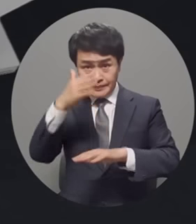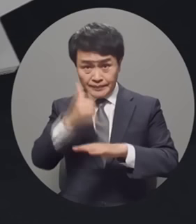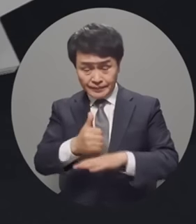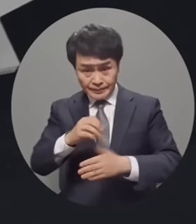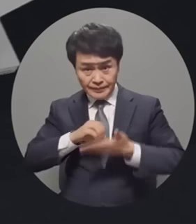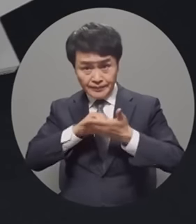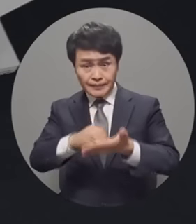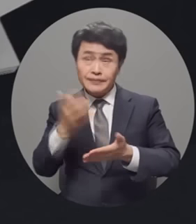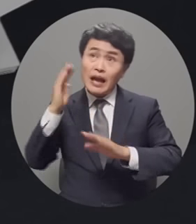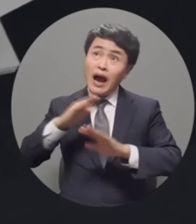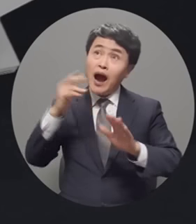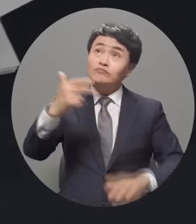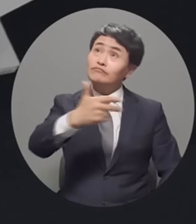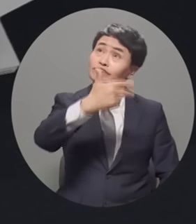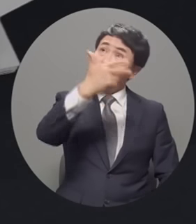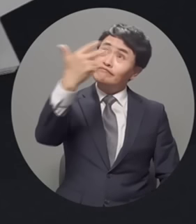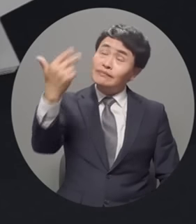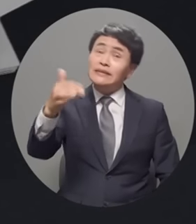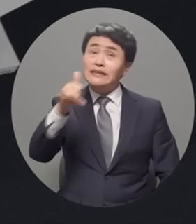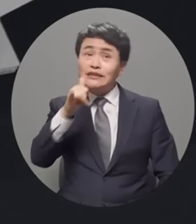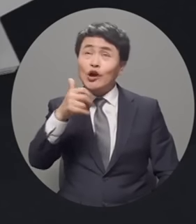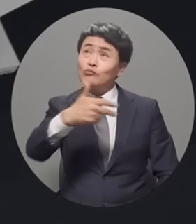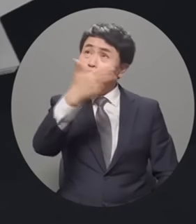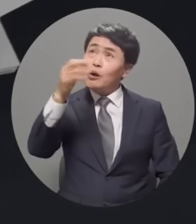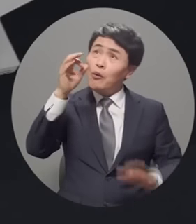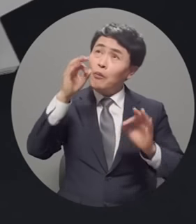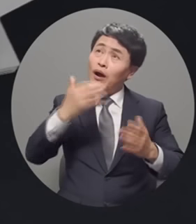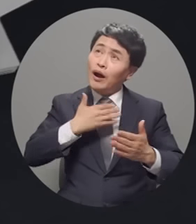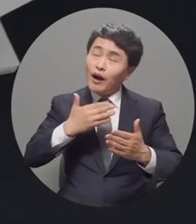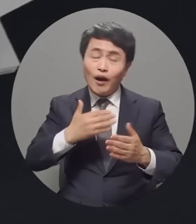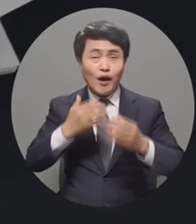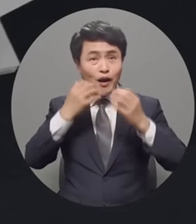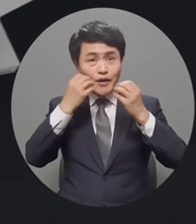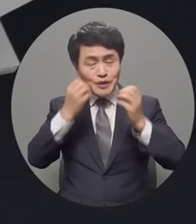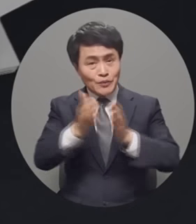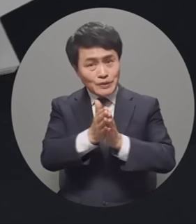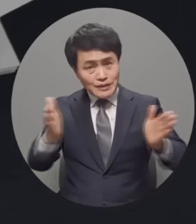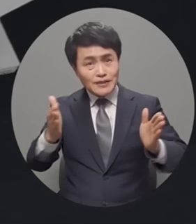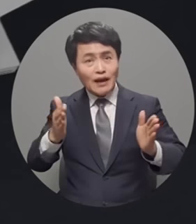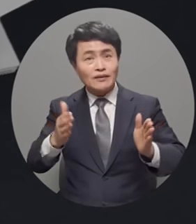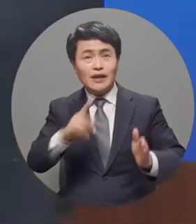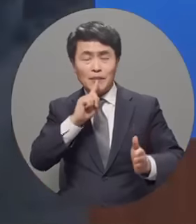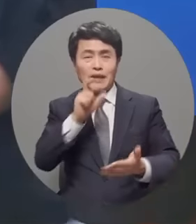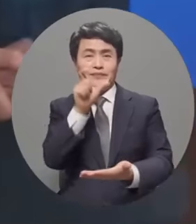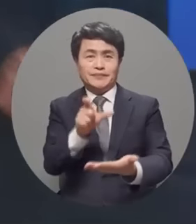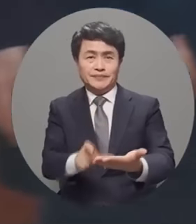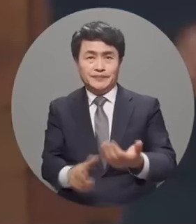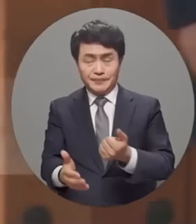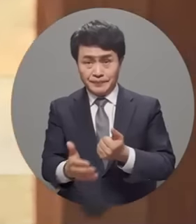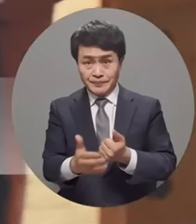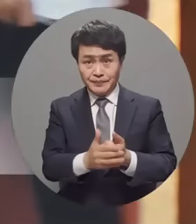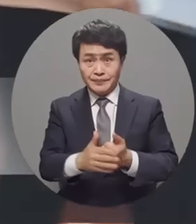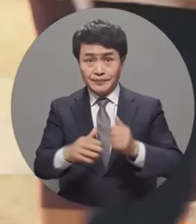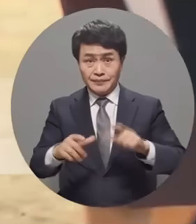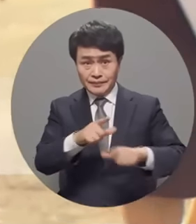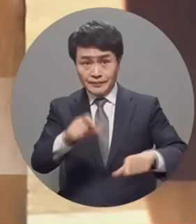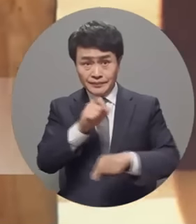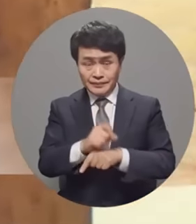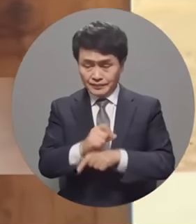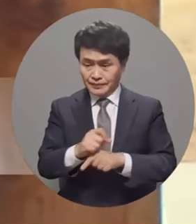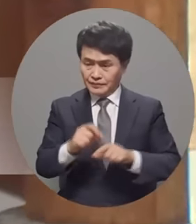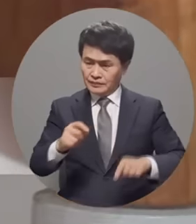취임식장 하늘에 무지개가 떠올랐다며 무지개를 보는 설렘으로 새로운 시작을 맞고 있다고 적었습니다. 편기자 시절이던